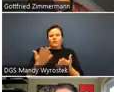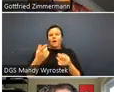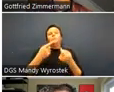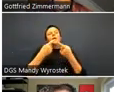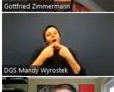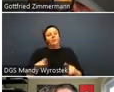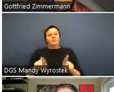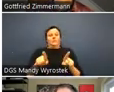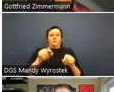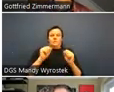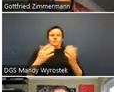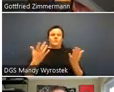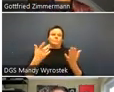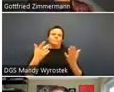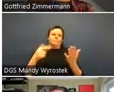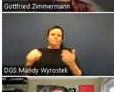versehen.